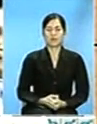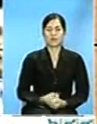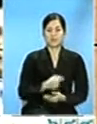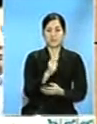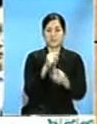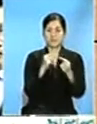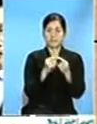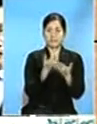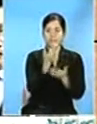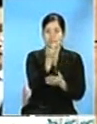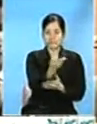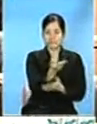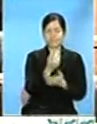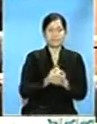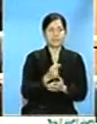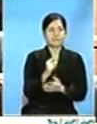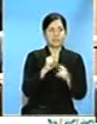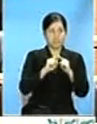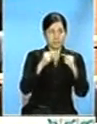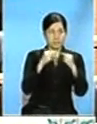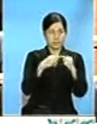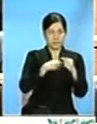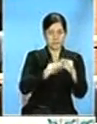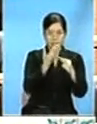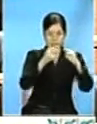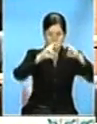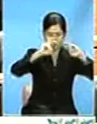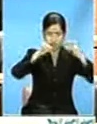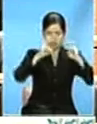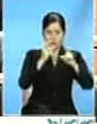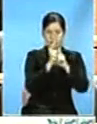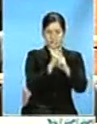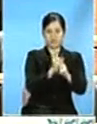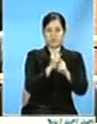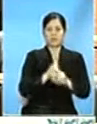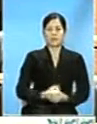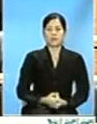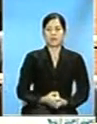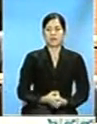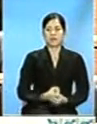ให้ได้ย่อๆนะครับแต่ว่าอยู่ในประเด็นนะครับ